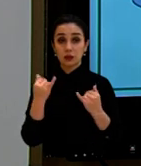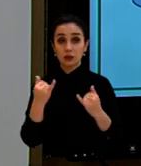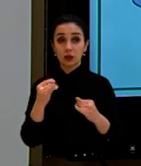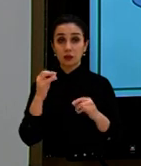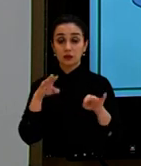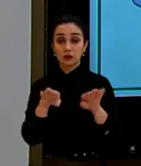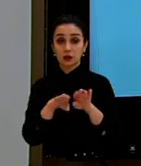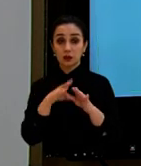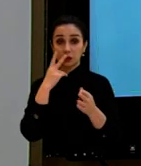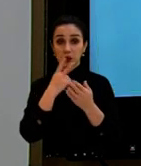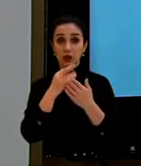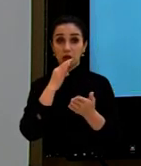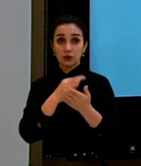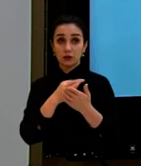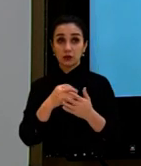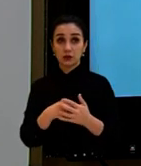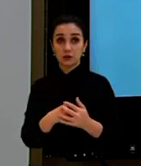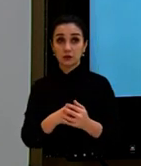Теперь сверяем ответы.